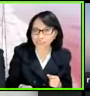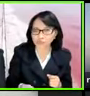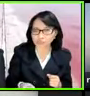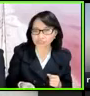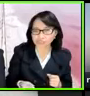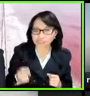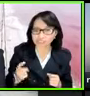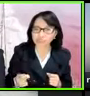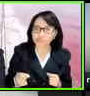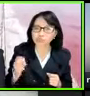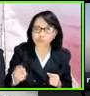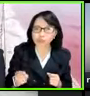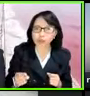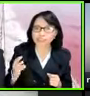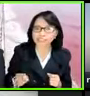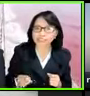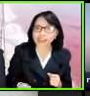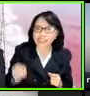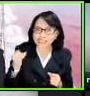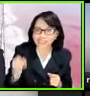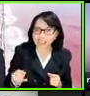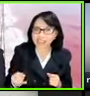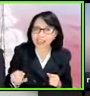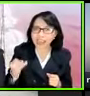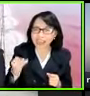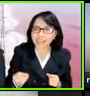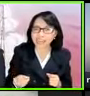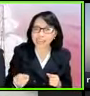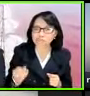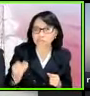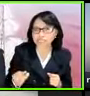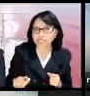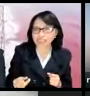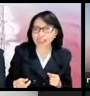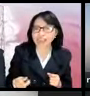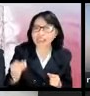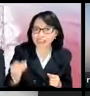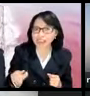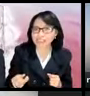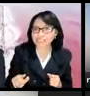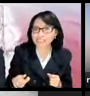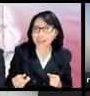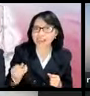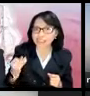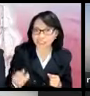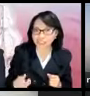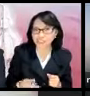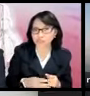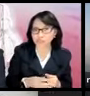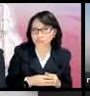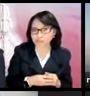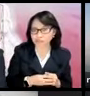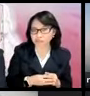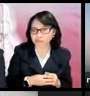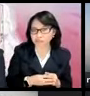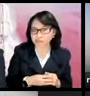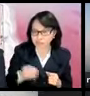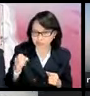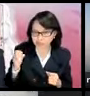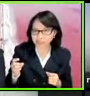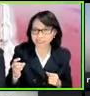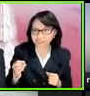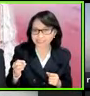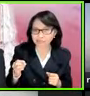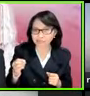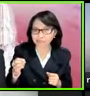Kristus 123 Saya adalah adalah peserta rahasia Kristus Hai